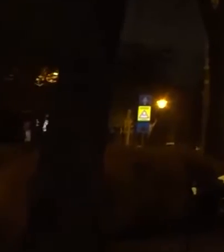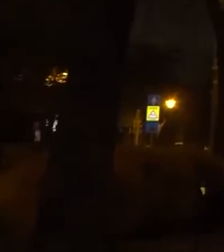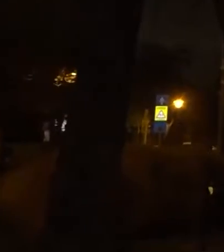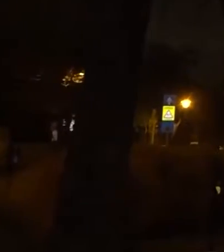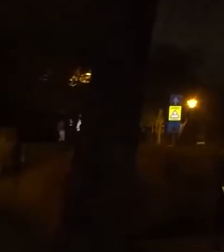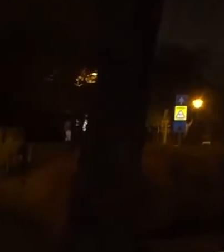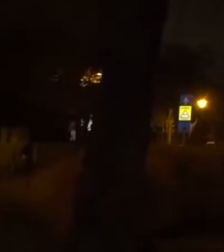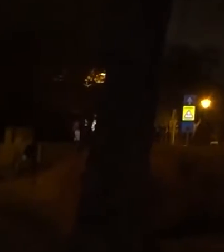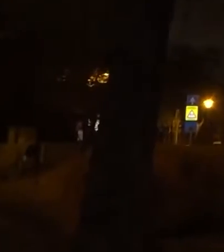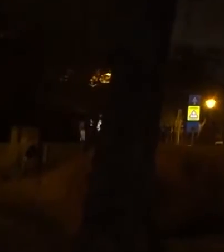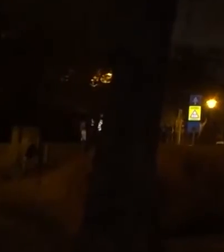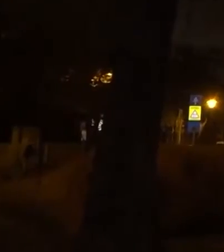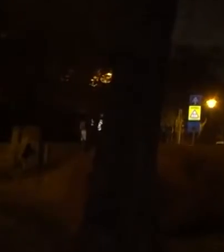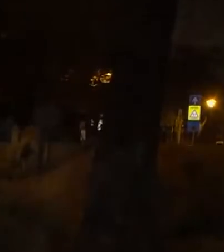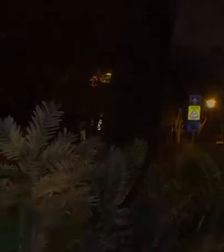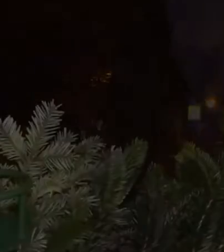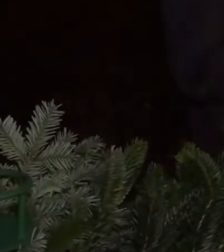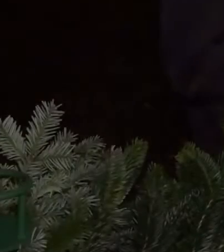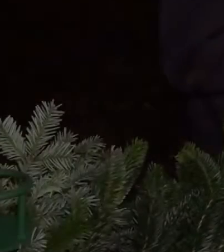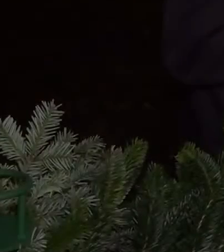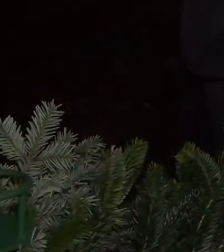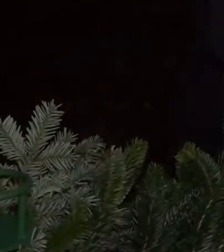Teljék meg szívünk tiszta